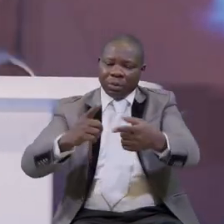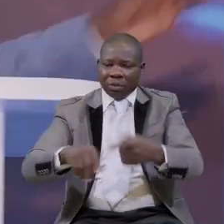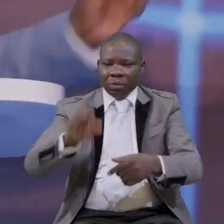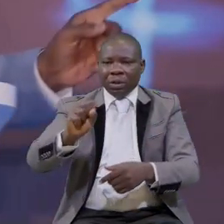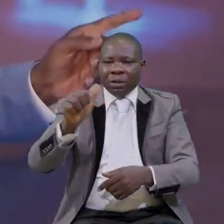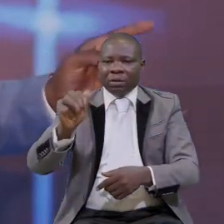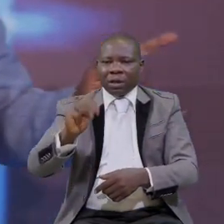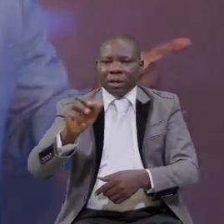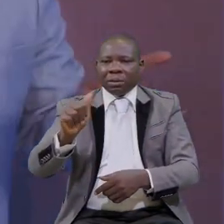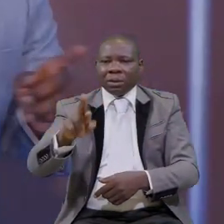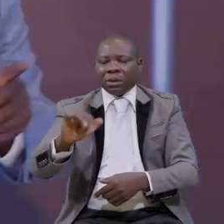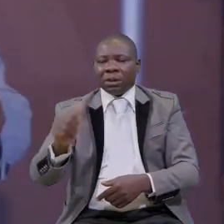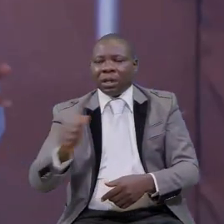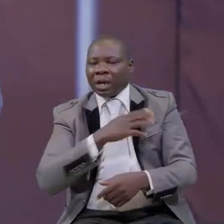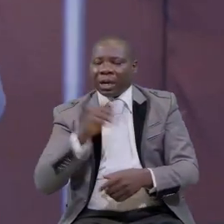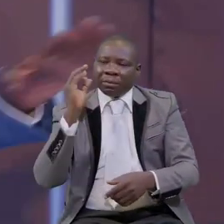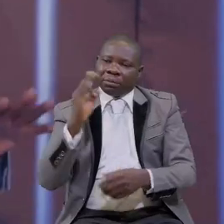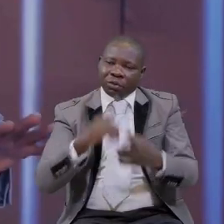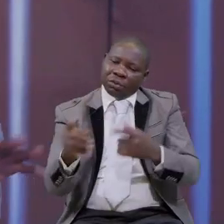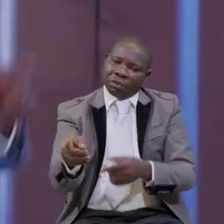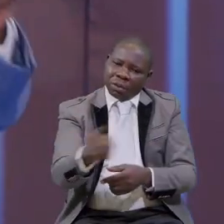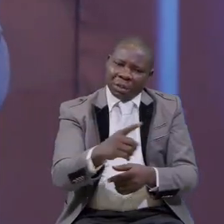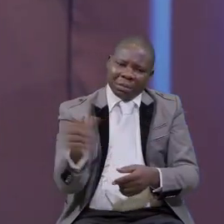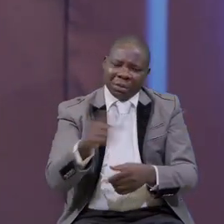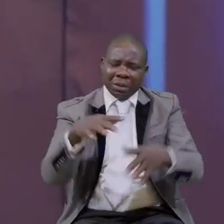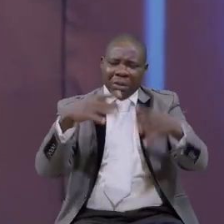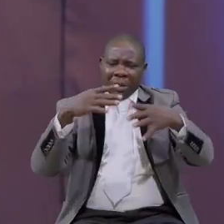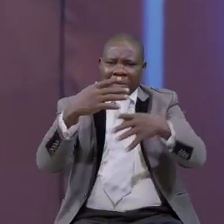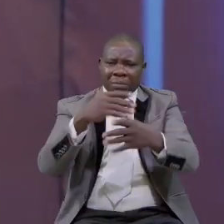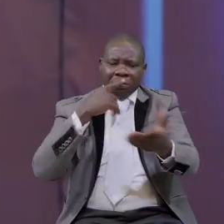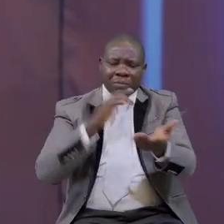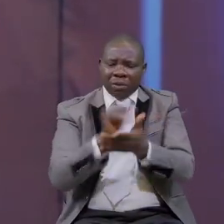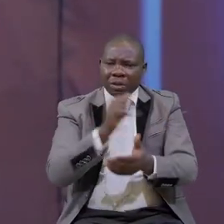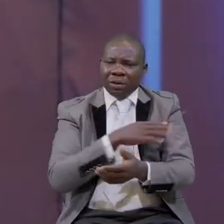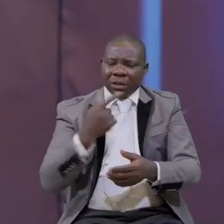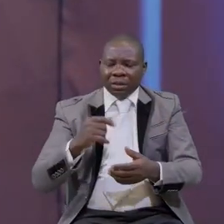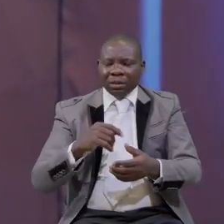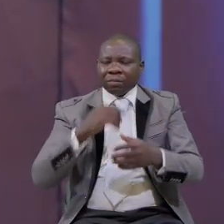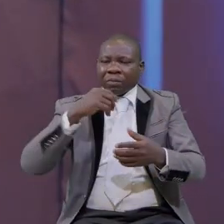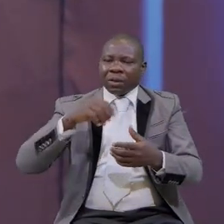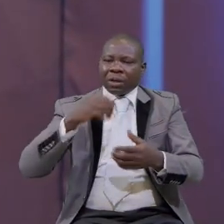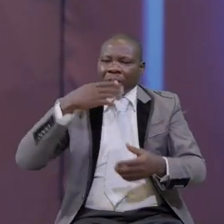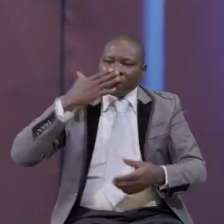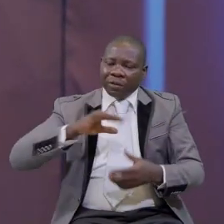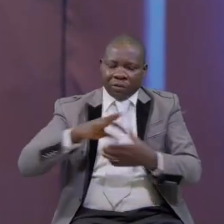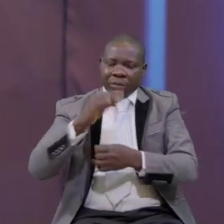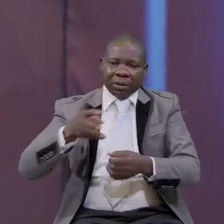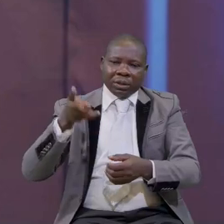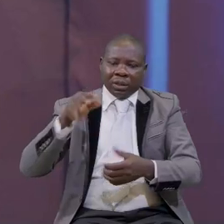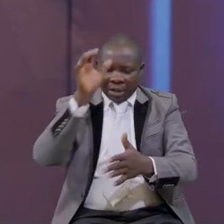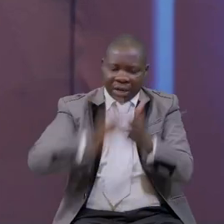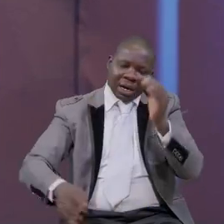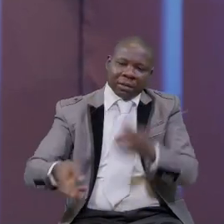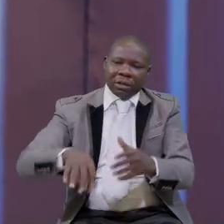cru. Ensuite, les mauvais esprits étaient chassés et les malades étaient guéris en Samarie. Mais cette fois-ci,